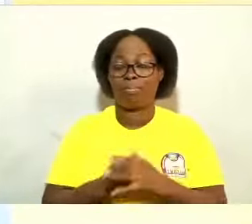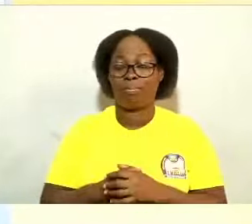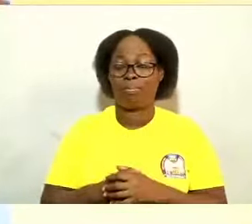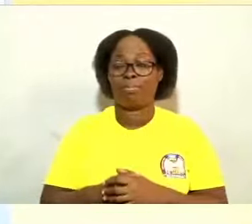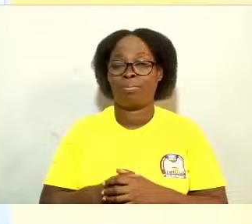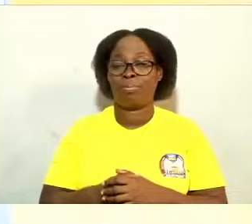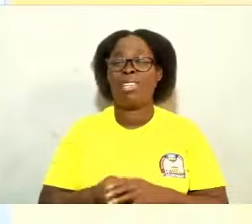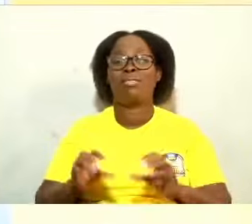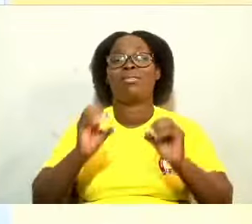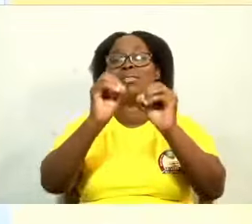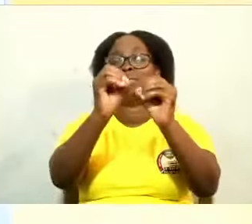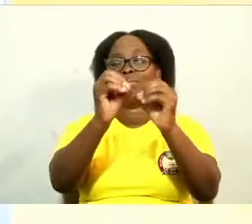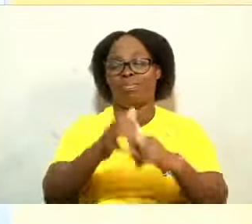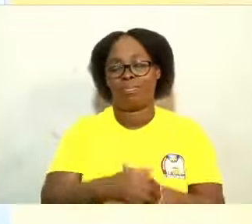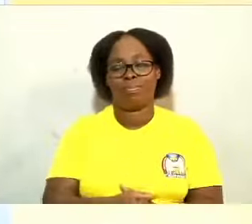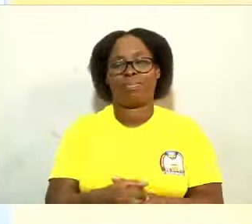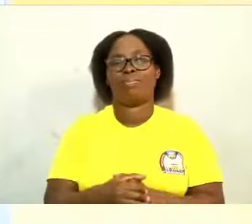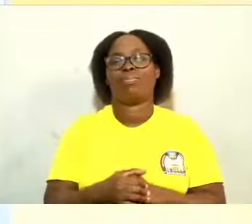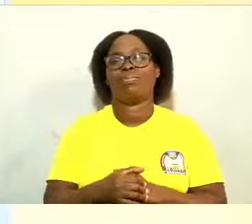Zero.